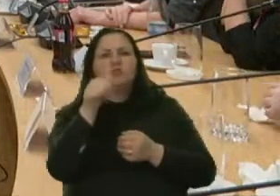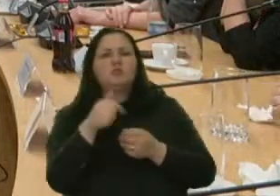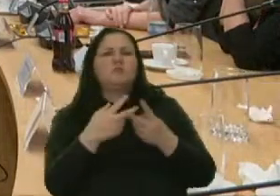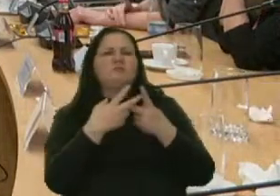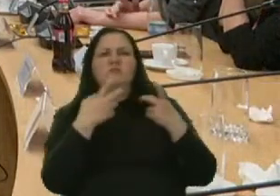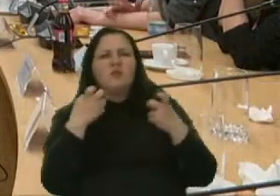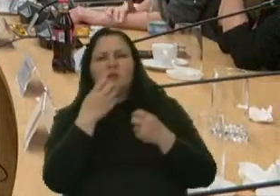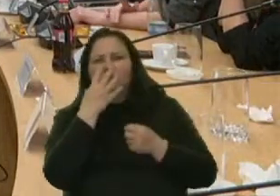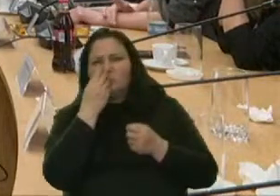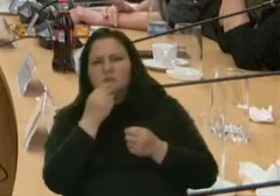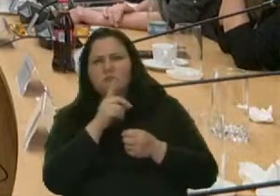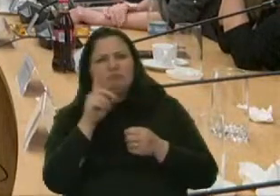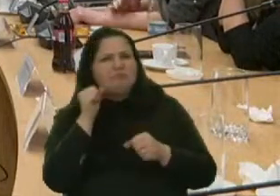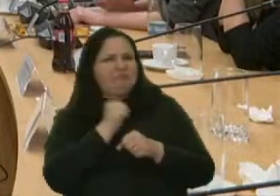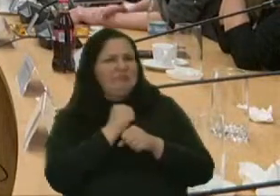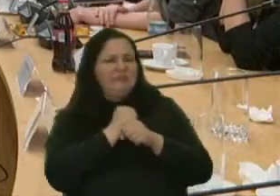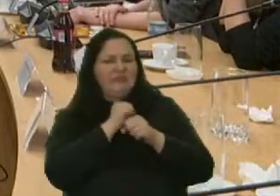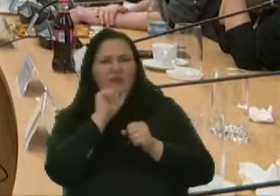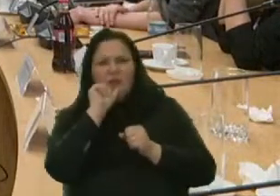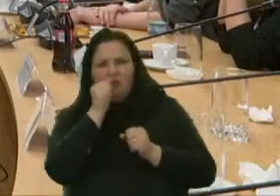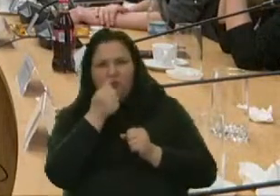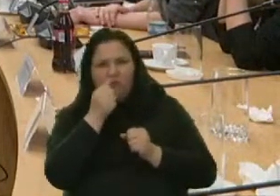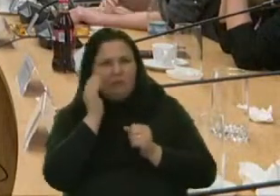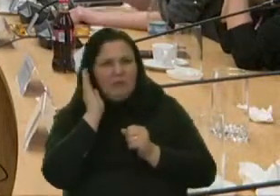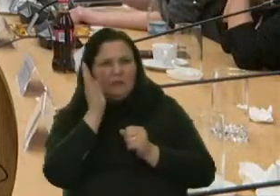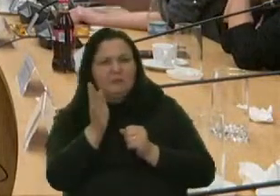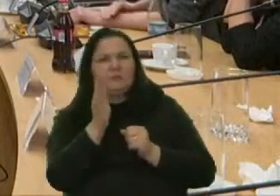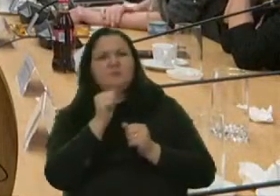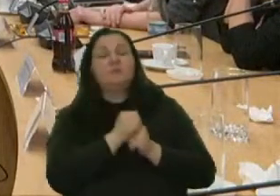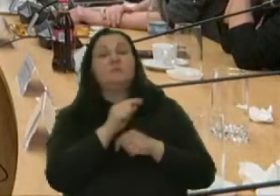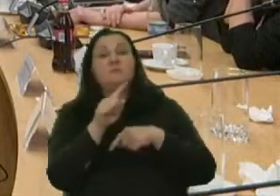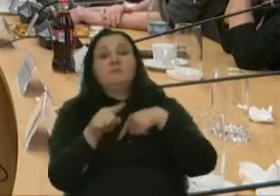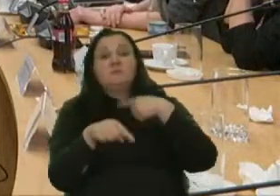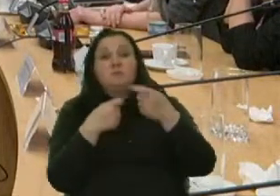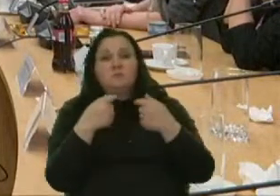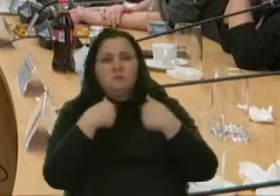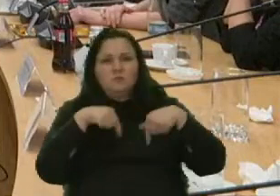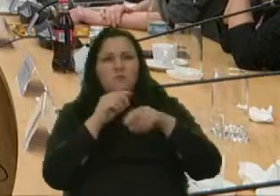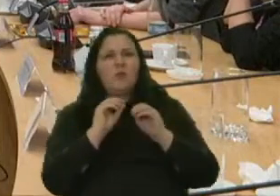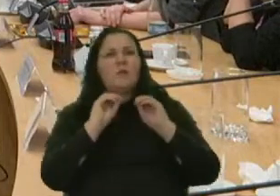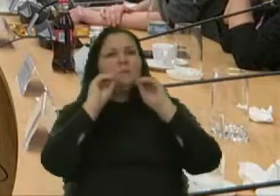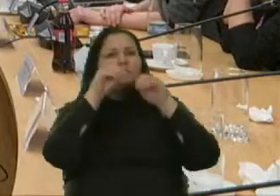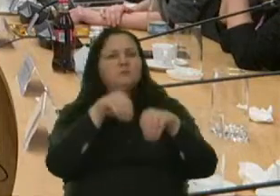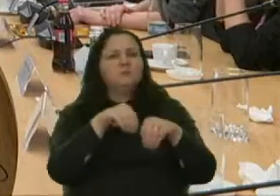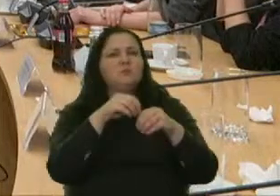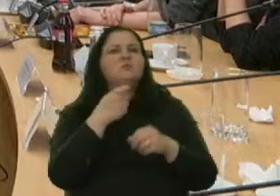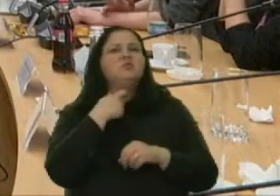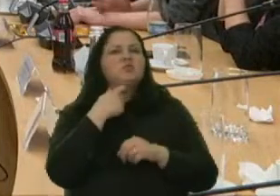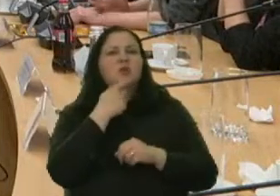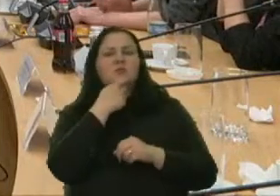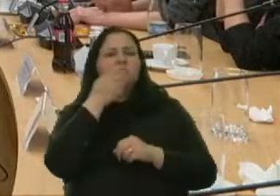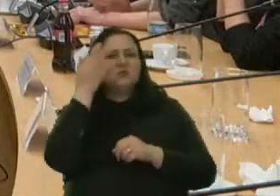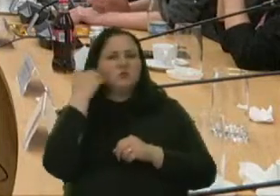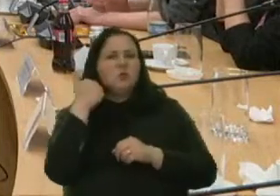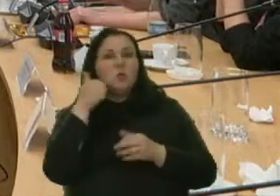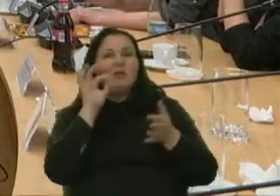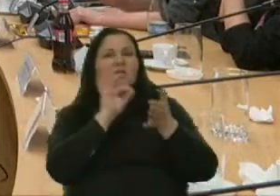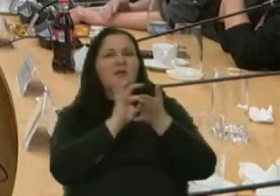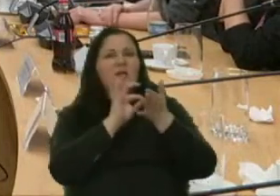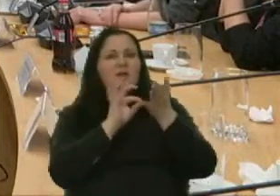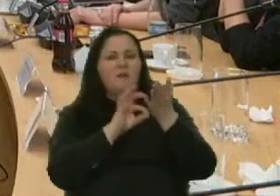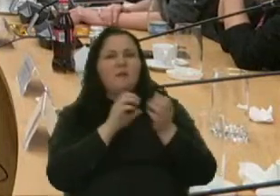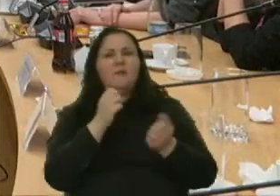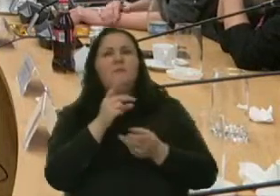supărare n ați mișcat un deget în direcția asta după ce Noi am depus În sfârșit În decembrie anul trecut un regulament pe